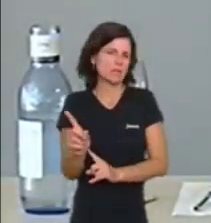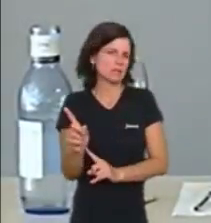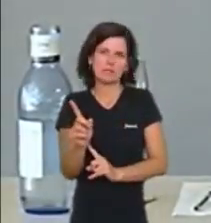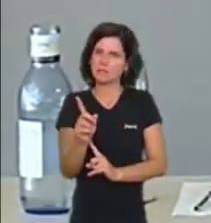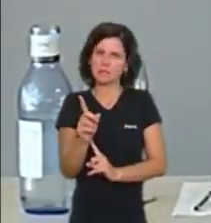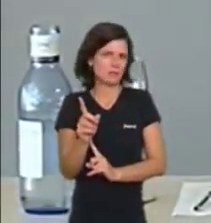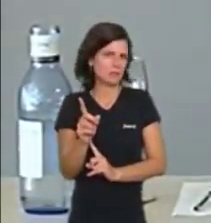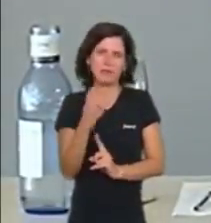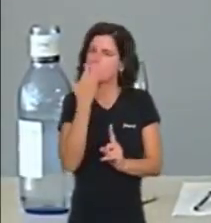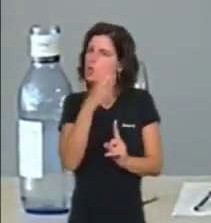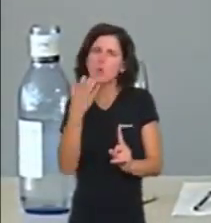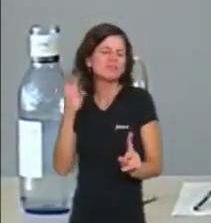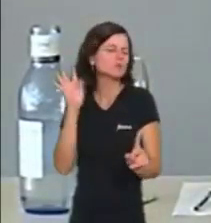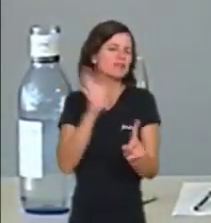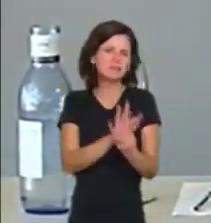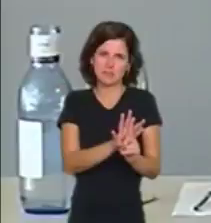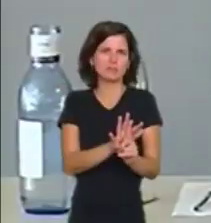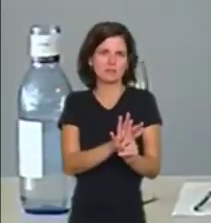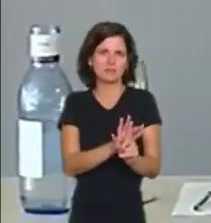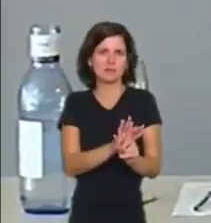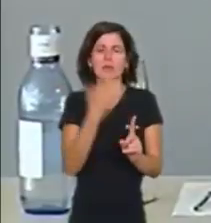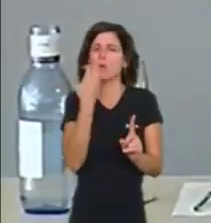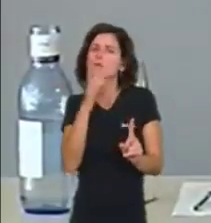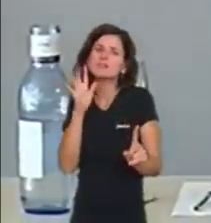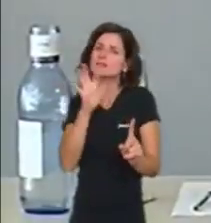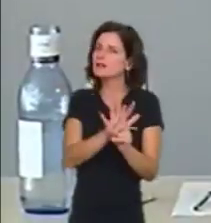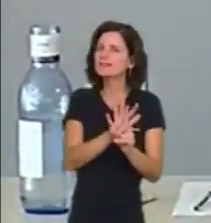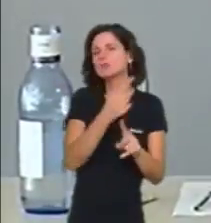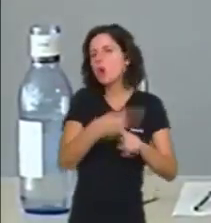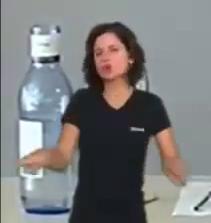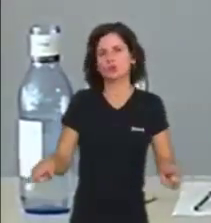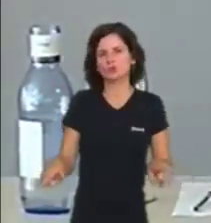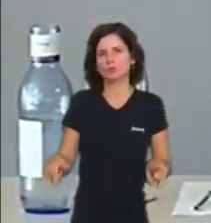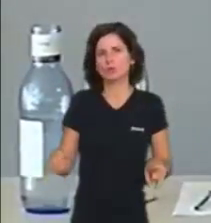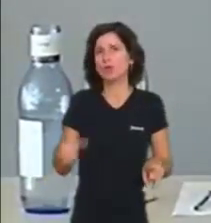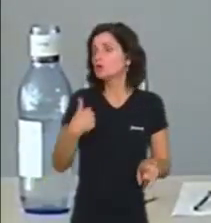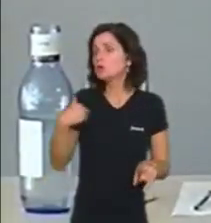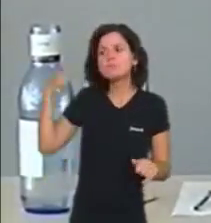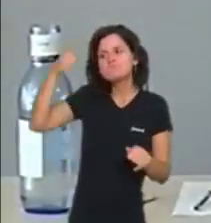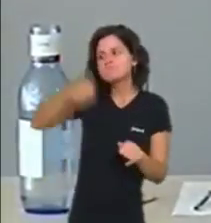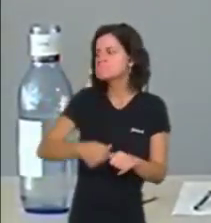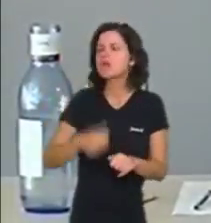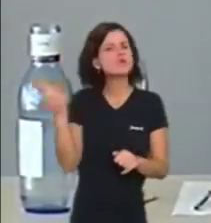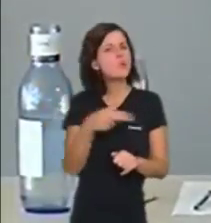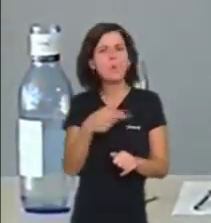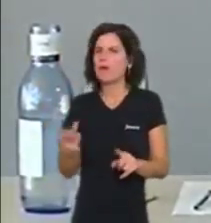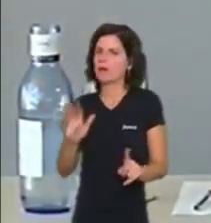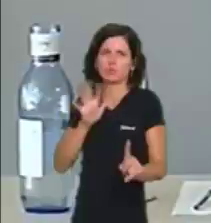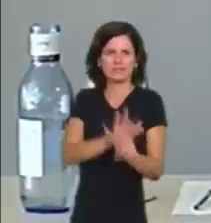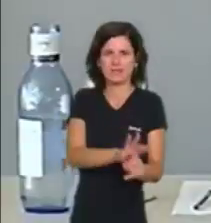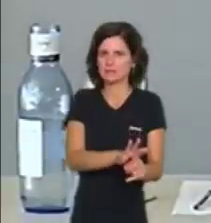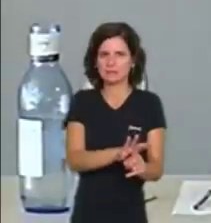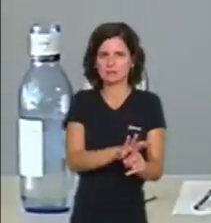escratge. Val? Un escratge és una altra cosa. Jo n'he tingut d'escratges. I un escratge se